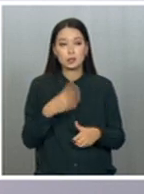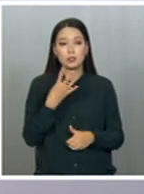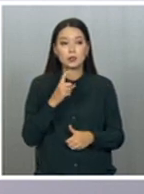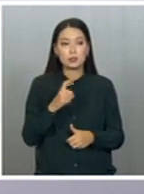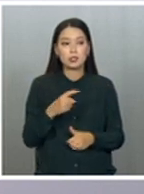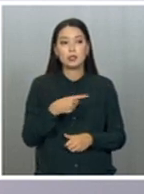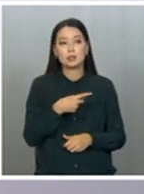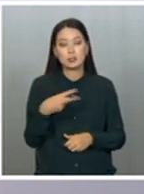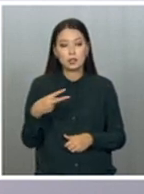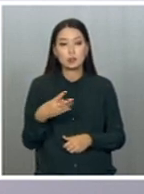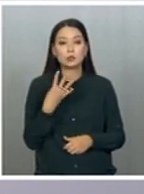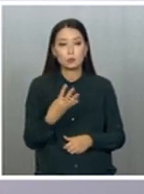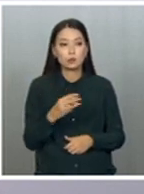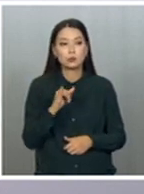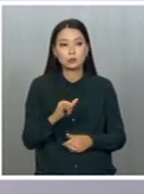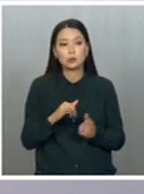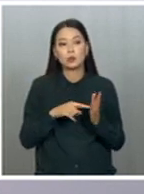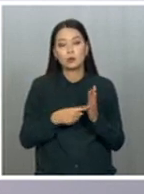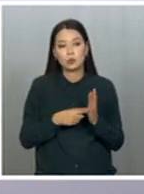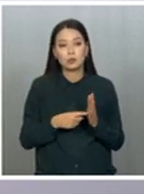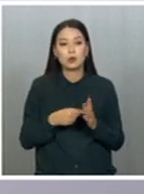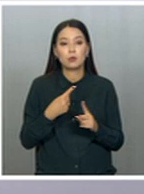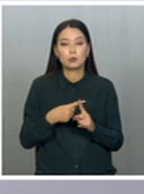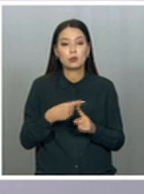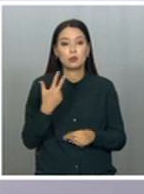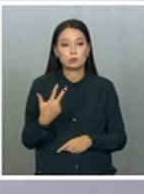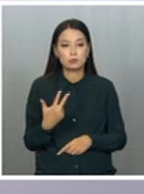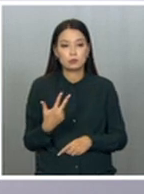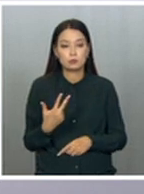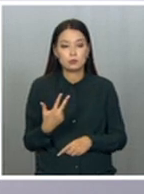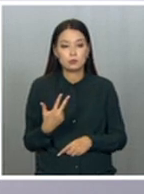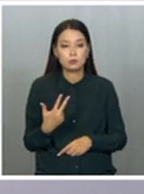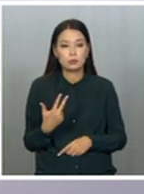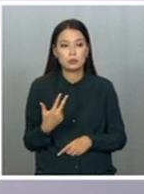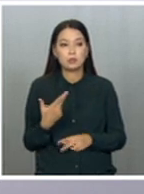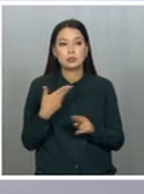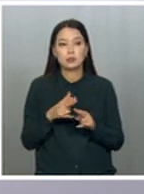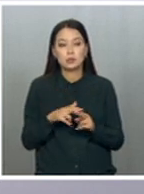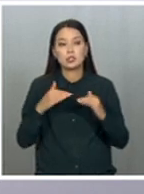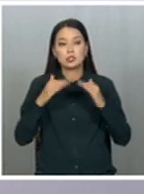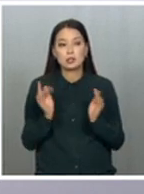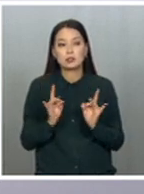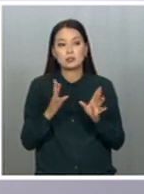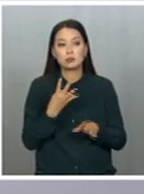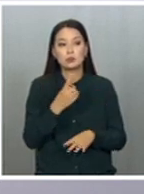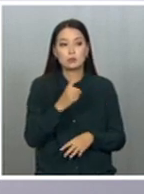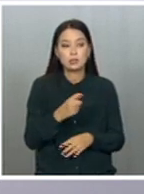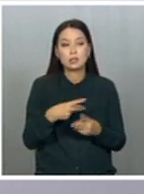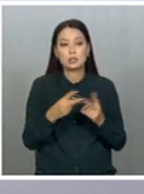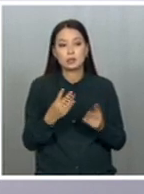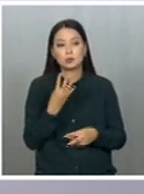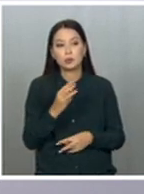4x тең 4 көбейтілген y қосылған 3 болды. Енді жақшаны ашамыз. Сонда 4x